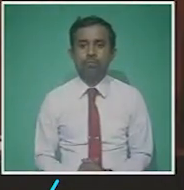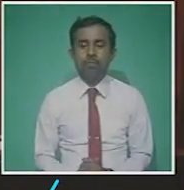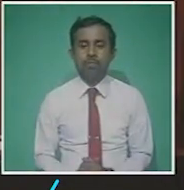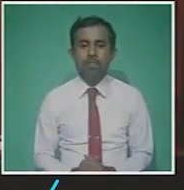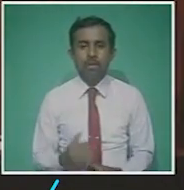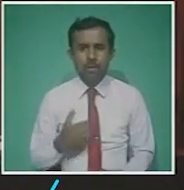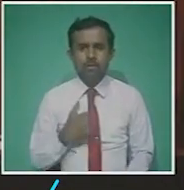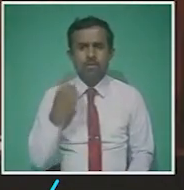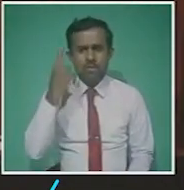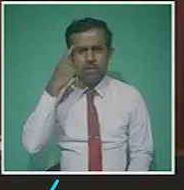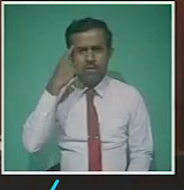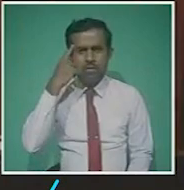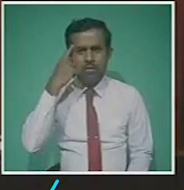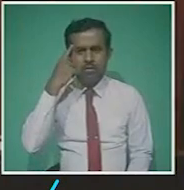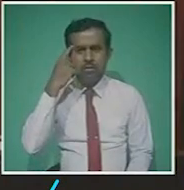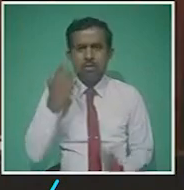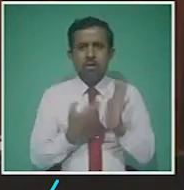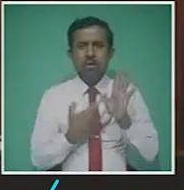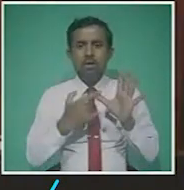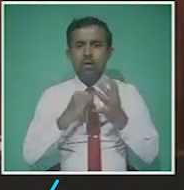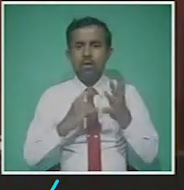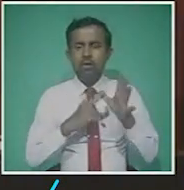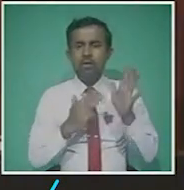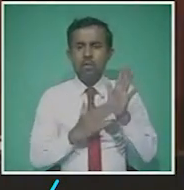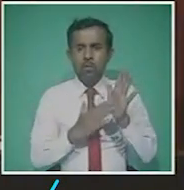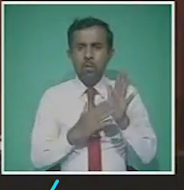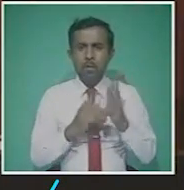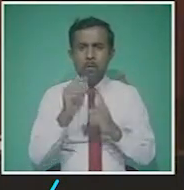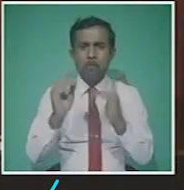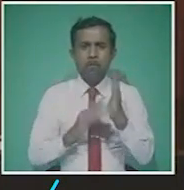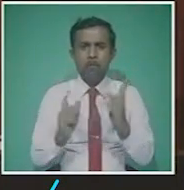අප දන්නවා දැන් රාසමාණික්ක මන්ත්‍රීතුමා